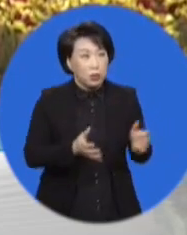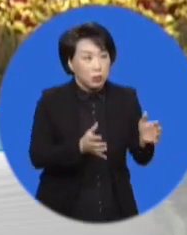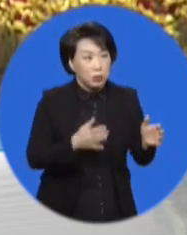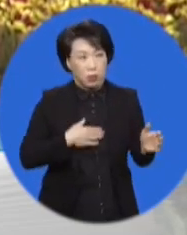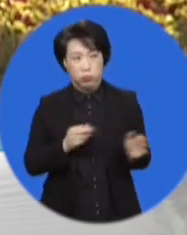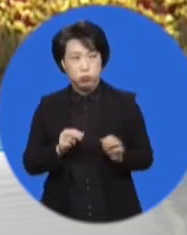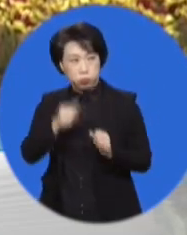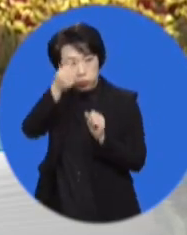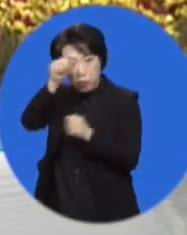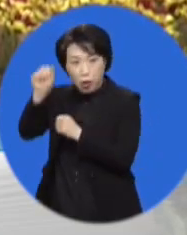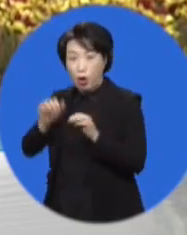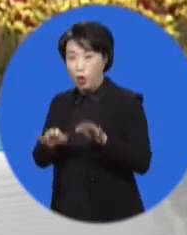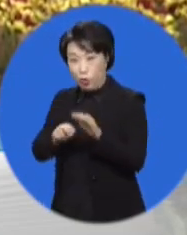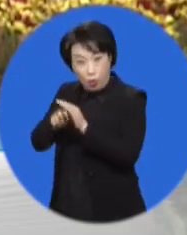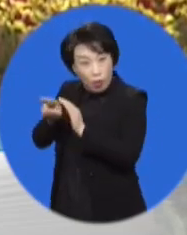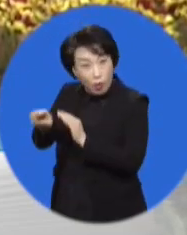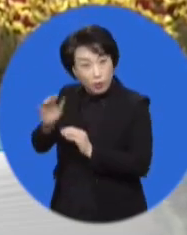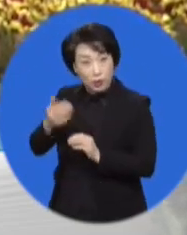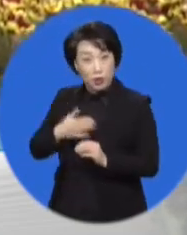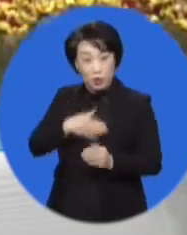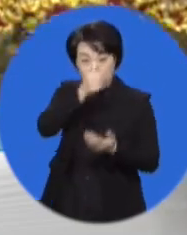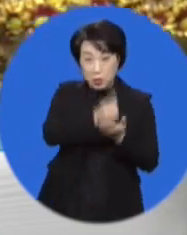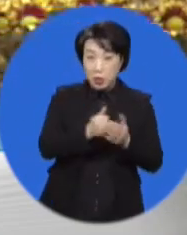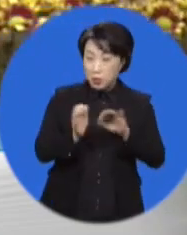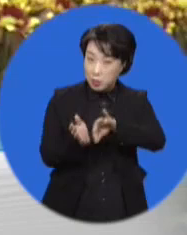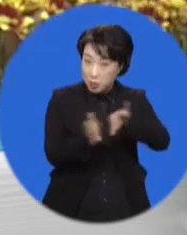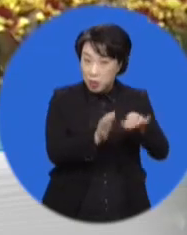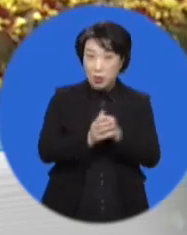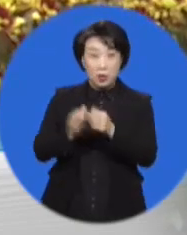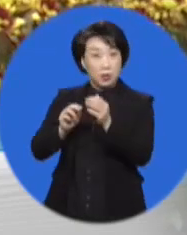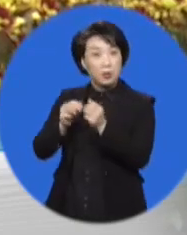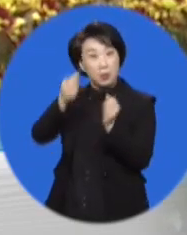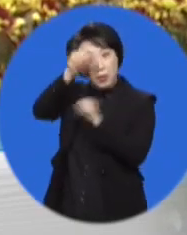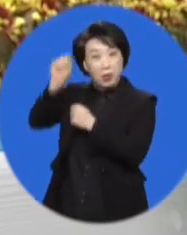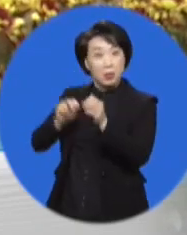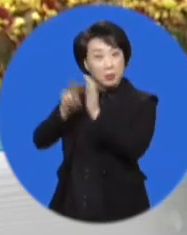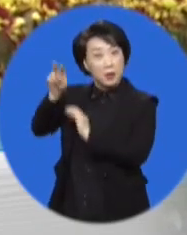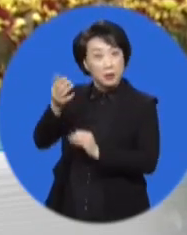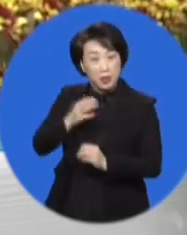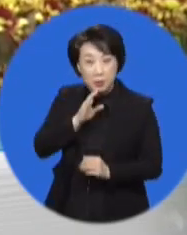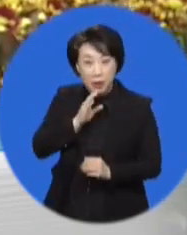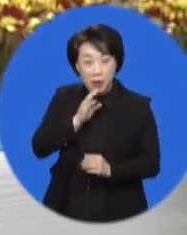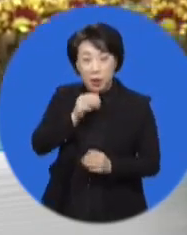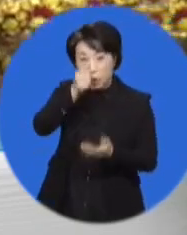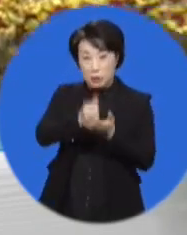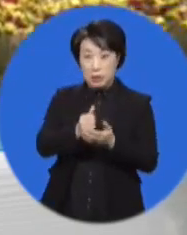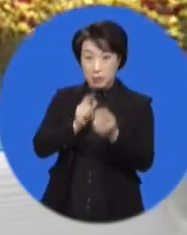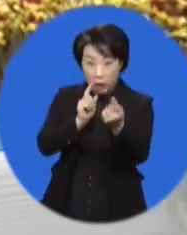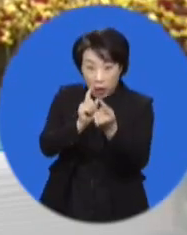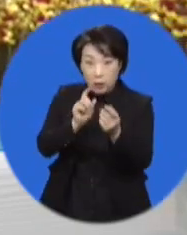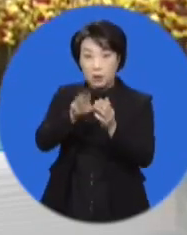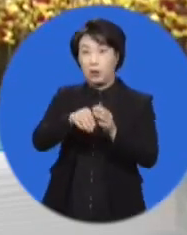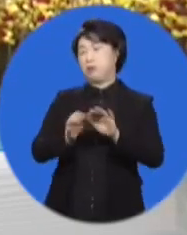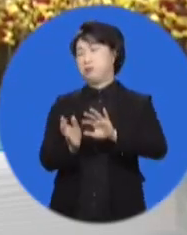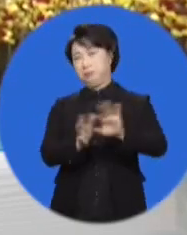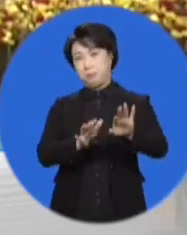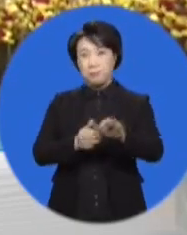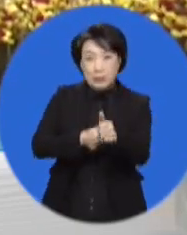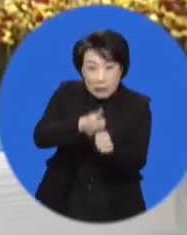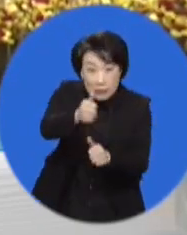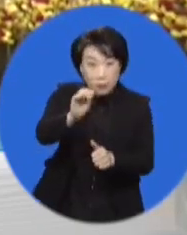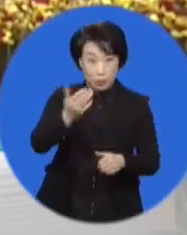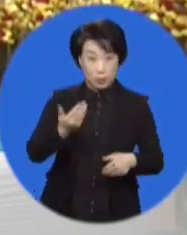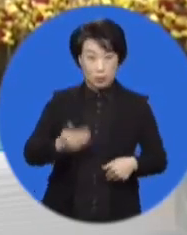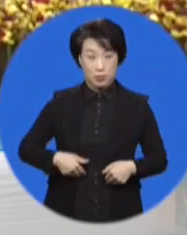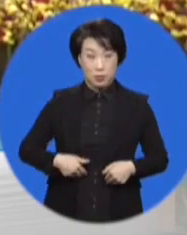피해 다니는 죄를 피해 다니고 앞에 부득치면 이겨야 되고 근데